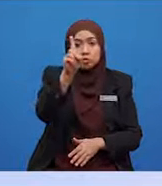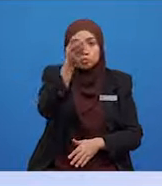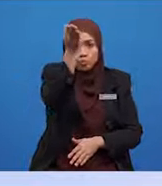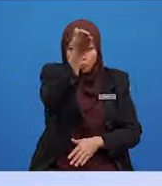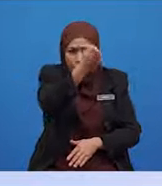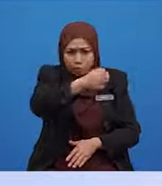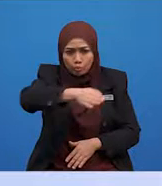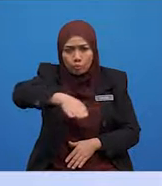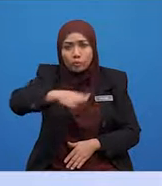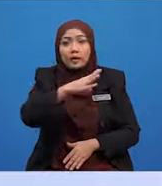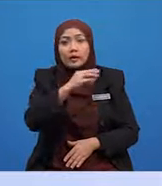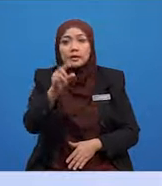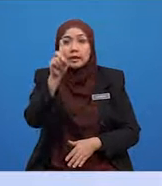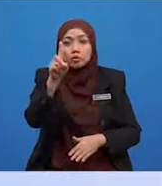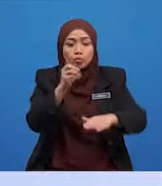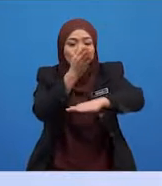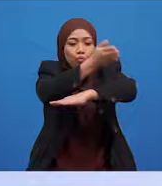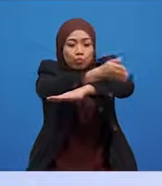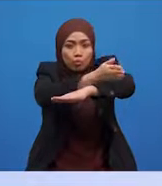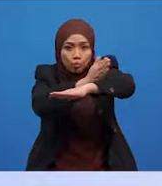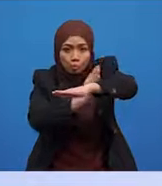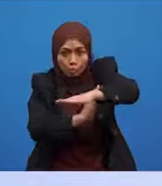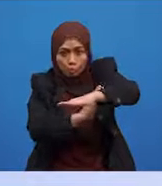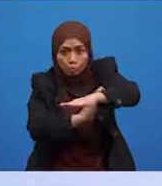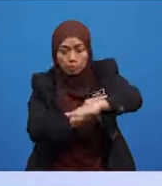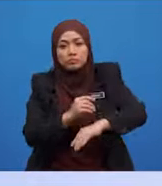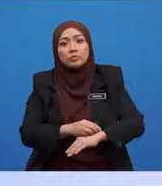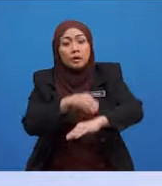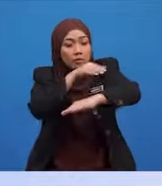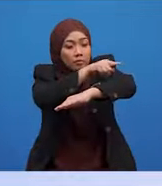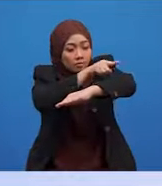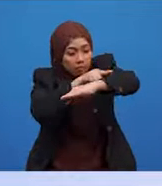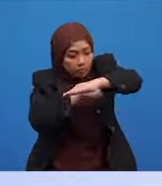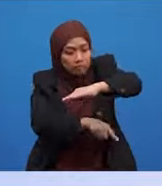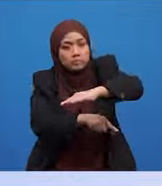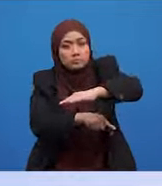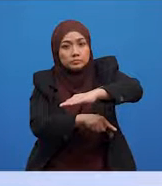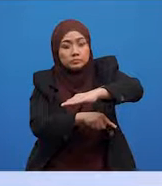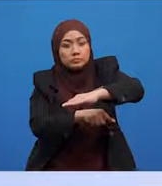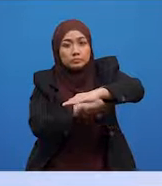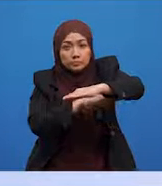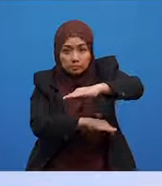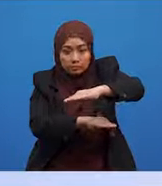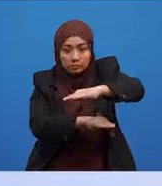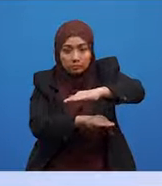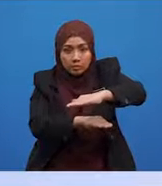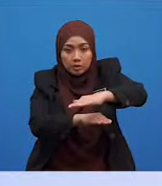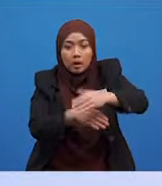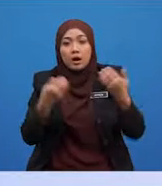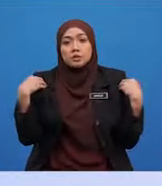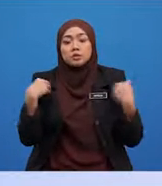dengan satu perentas. Tembereng juga terbahagi kepada dua jenis,